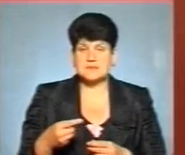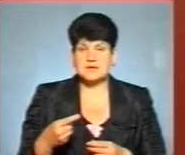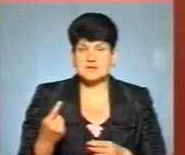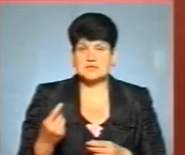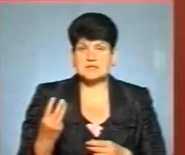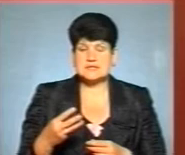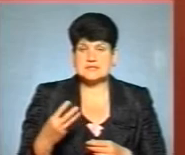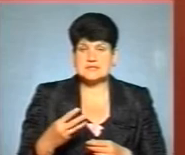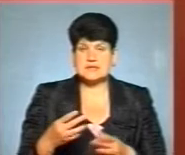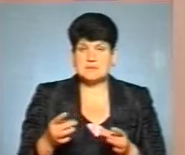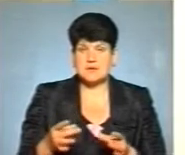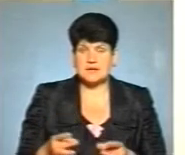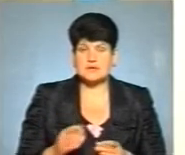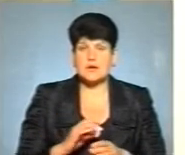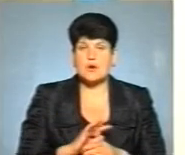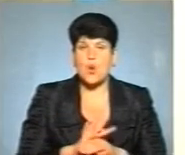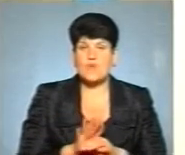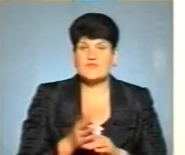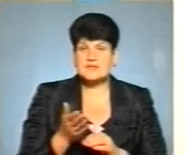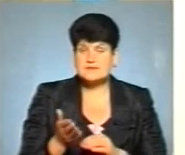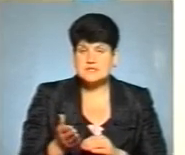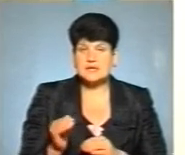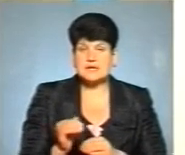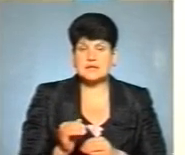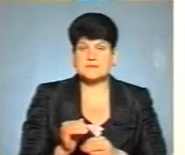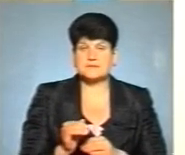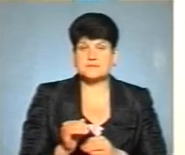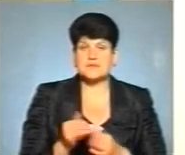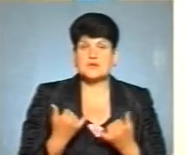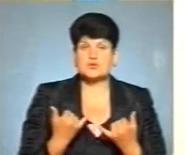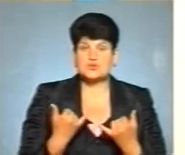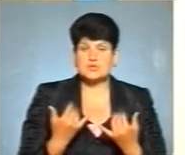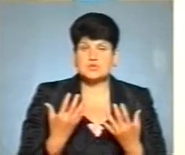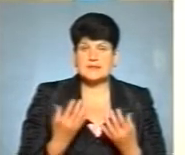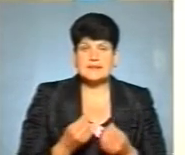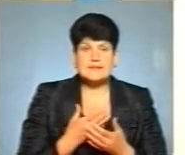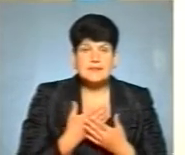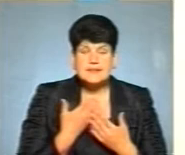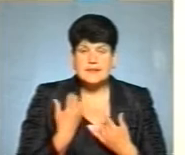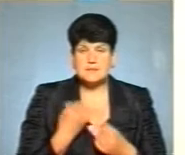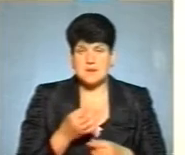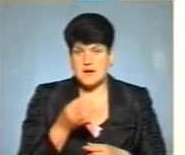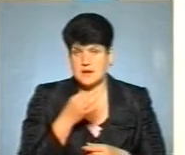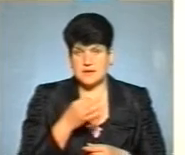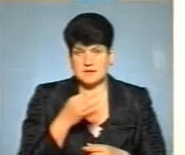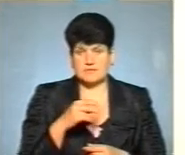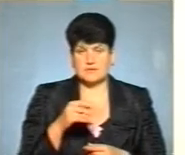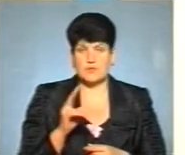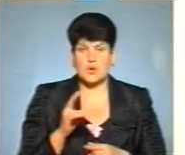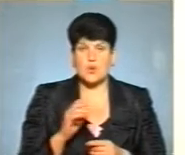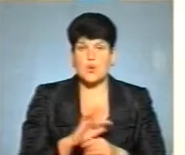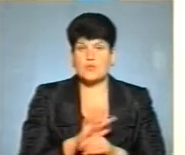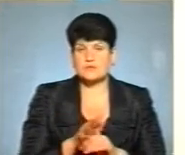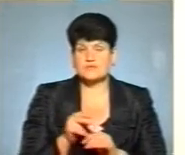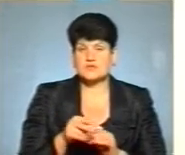30-31 пакети, ковідівські, так звані. І просто на сьогодні немає ліків від COVID-19. Можливо,